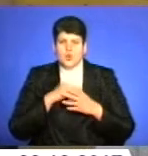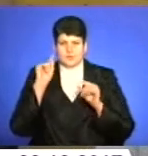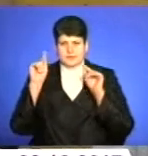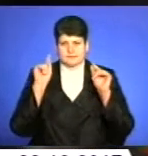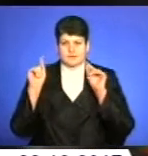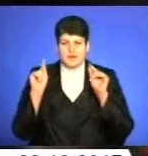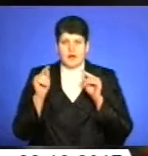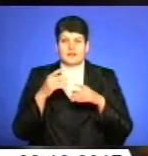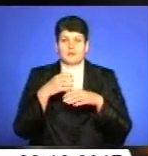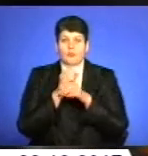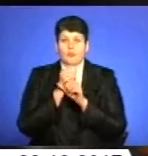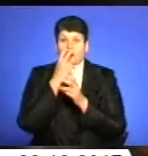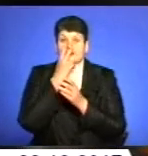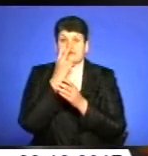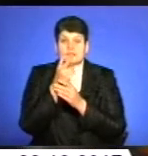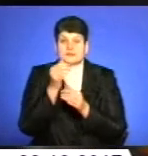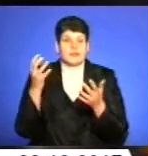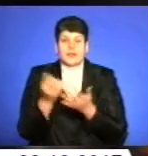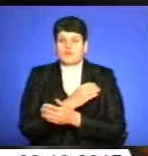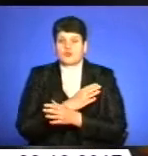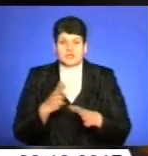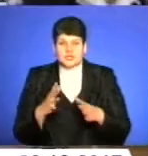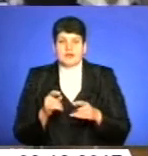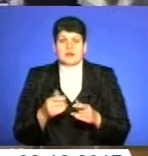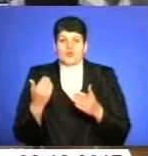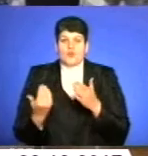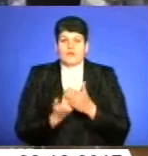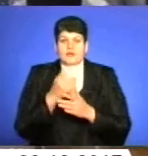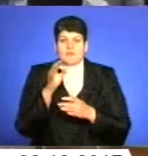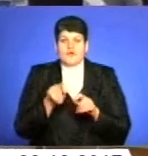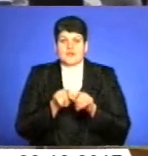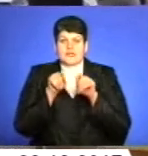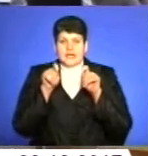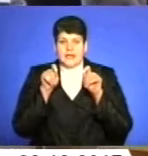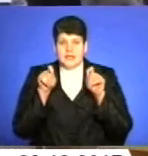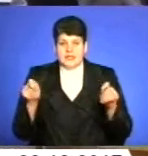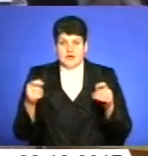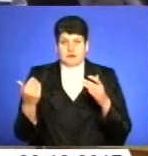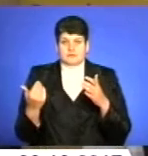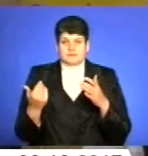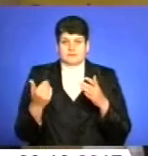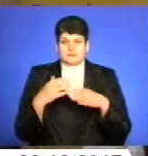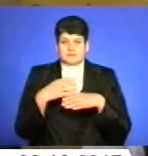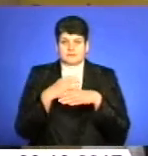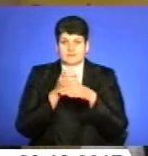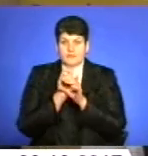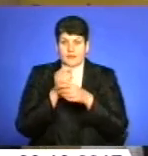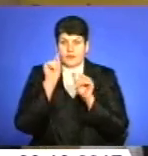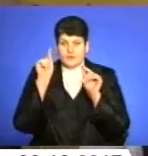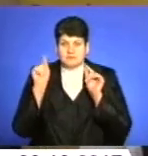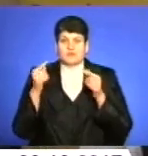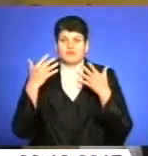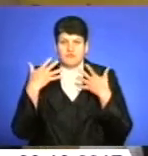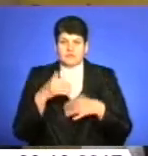заглянути у телескоп йому раніше не випадала. Новина про відкриття обсерваторії у його школі дитину вразила. Каже, кілька разів уже використовував